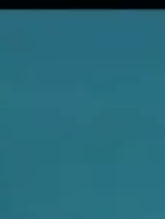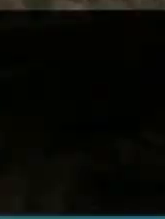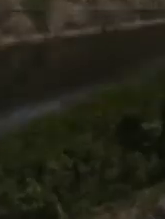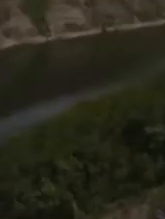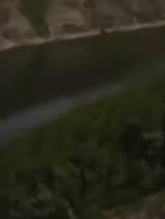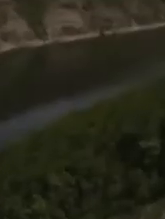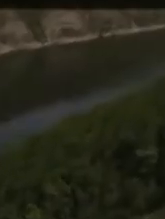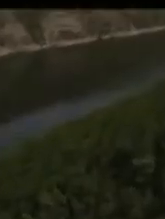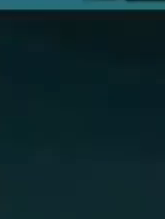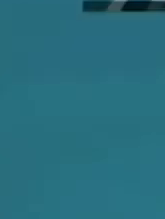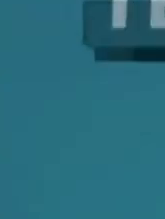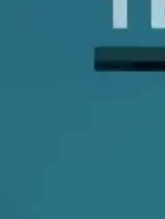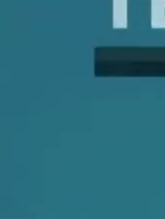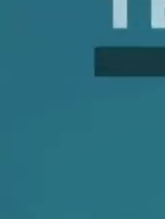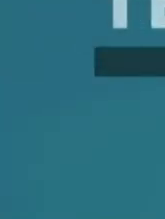Музика